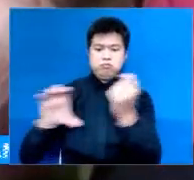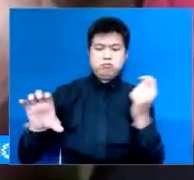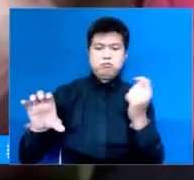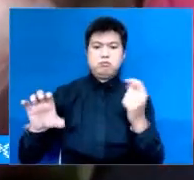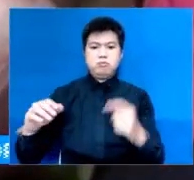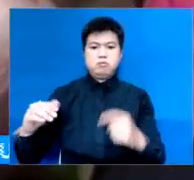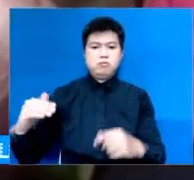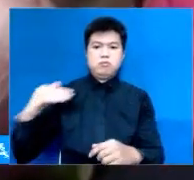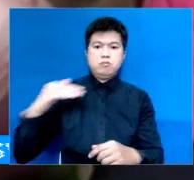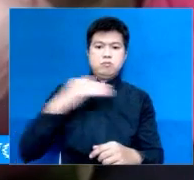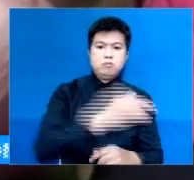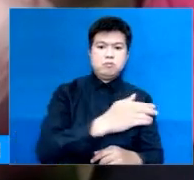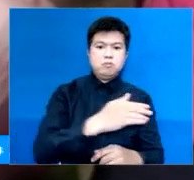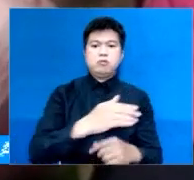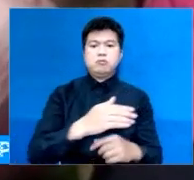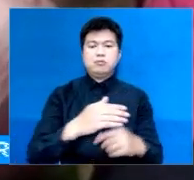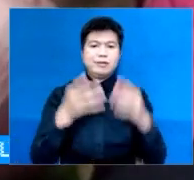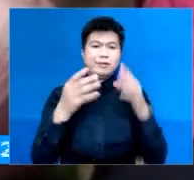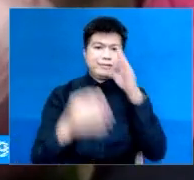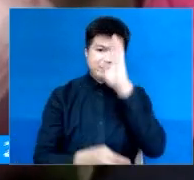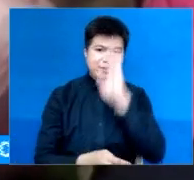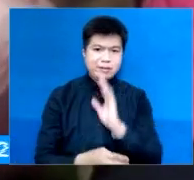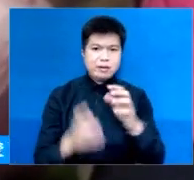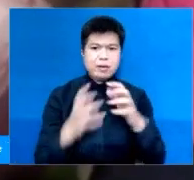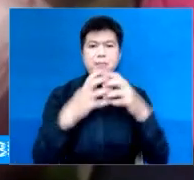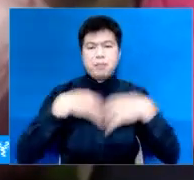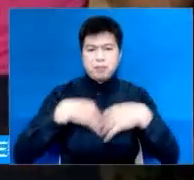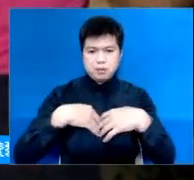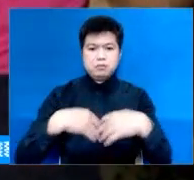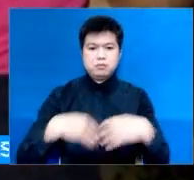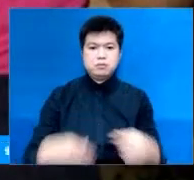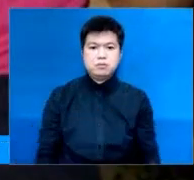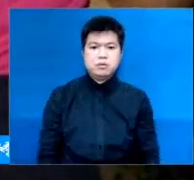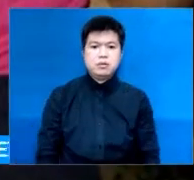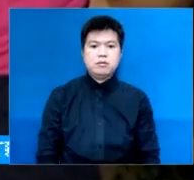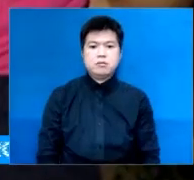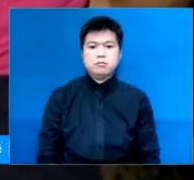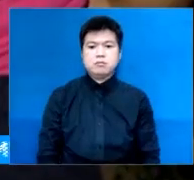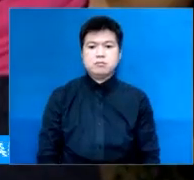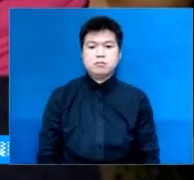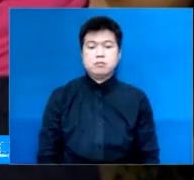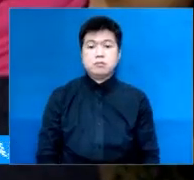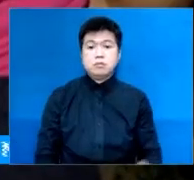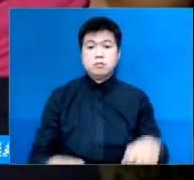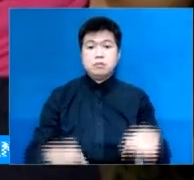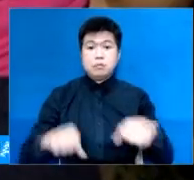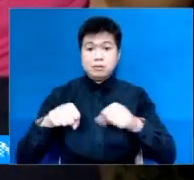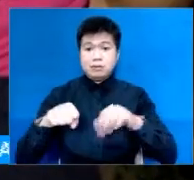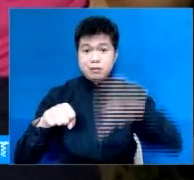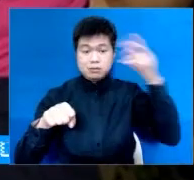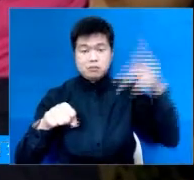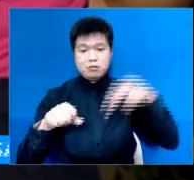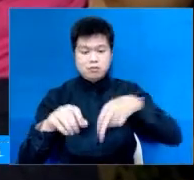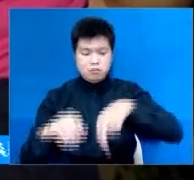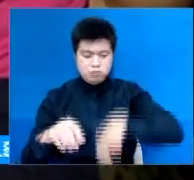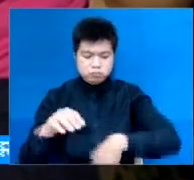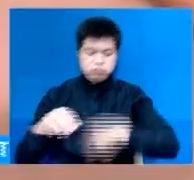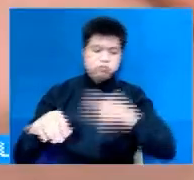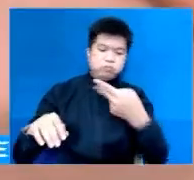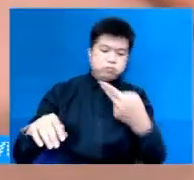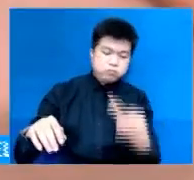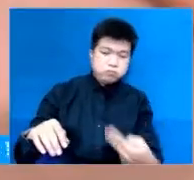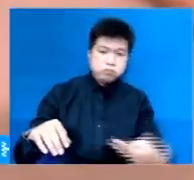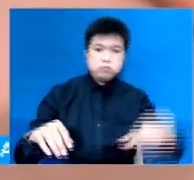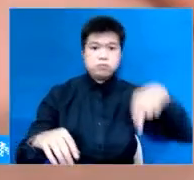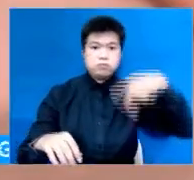mauto na kuan, liki o kuan, tulay. Kakuan ko, nakalangoy, nakakuan man, nakagawas man ko.